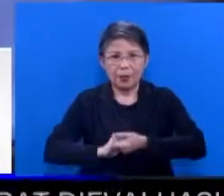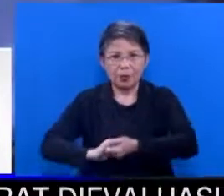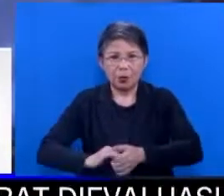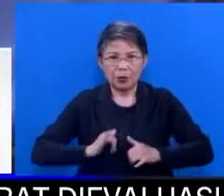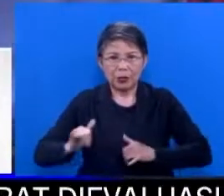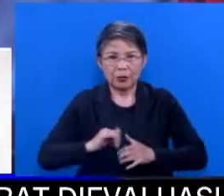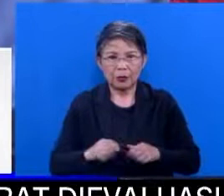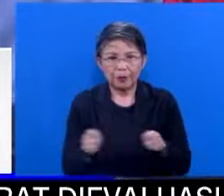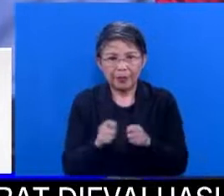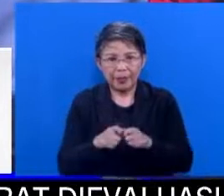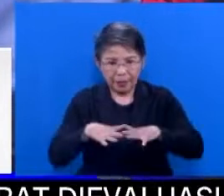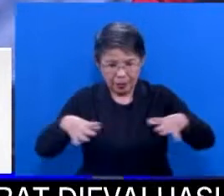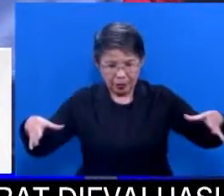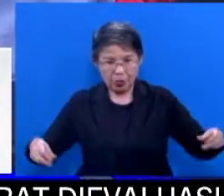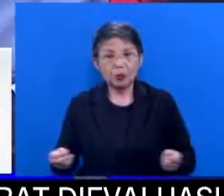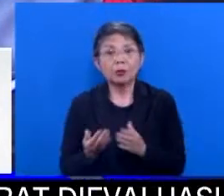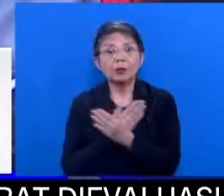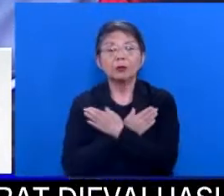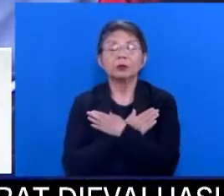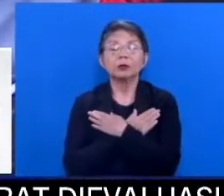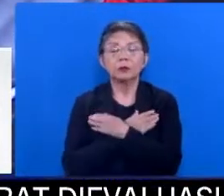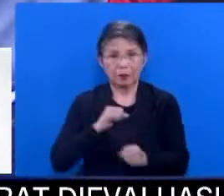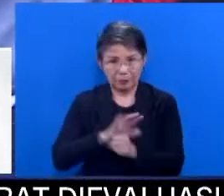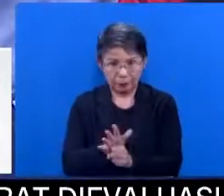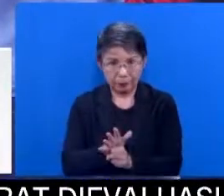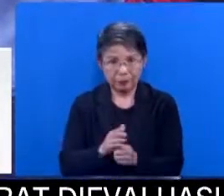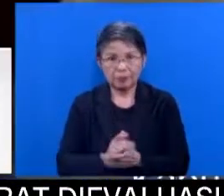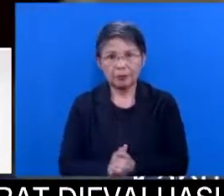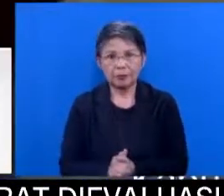memproduksi peti mati bagi jenazah pasien COVID-19.